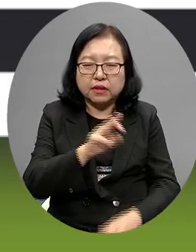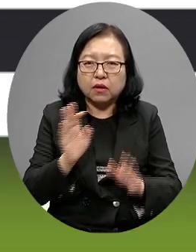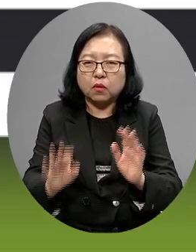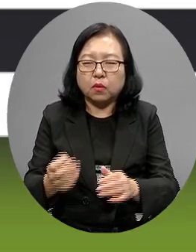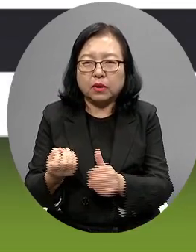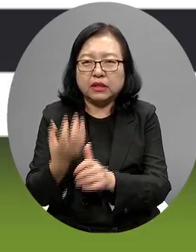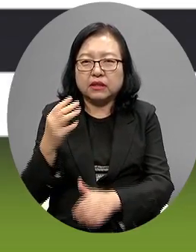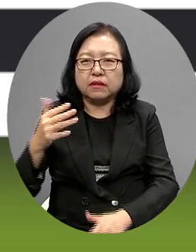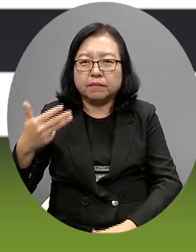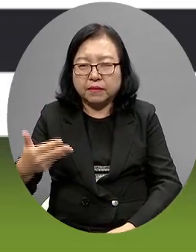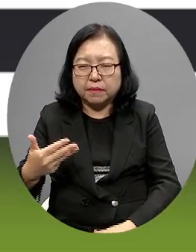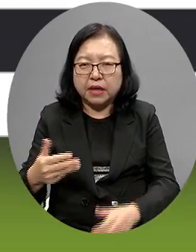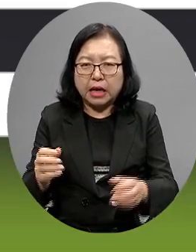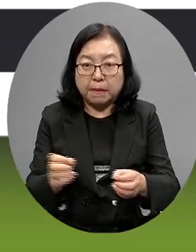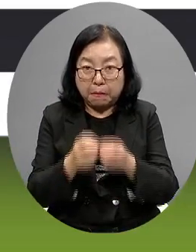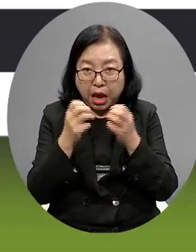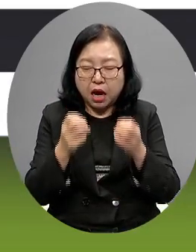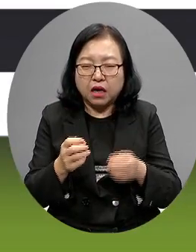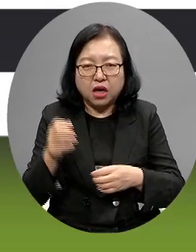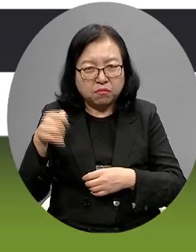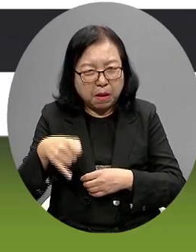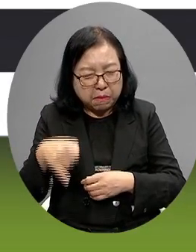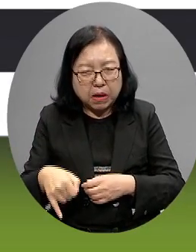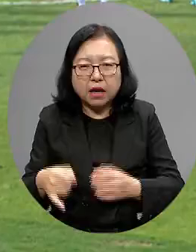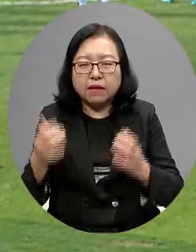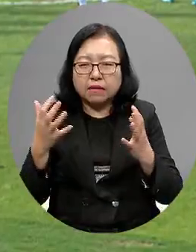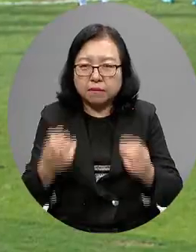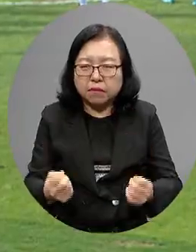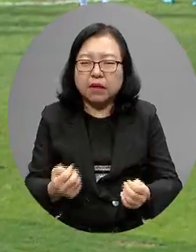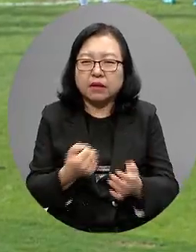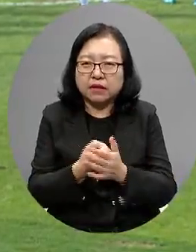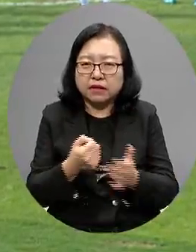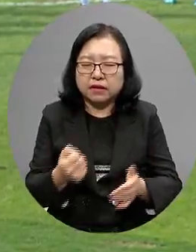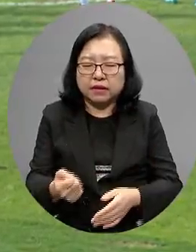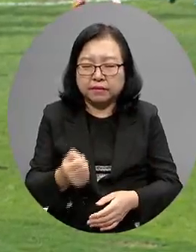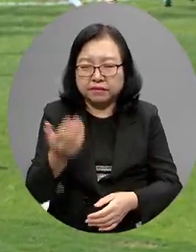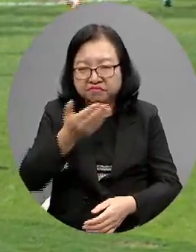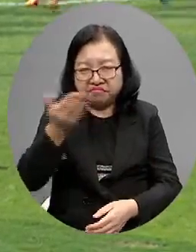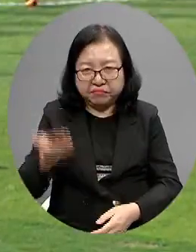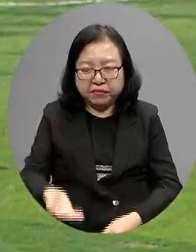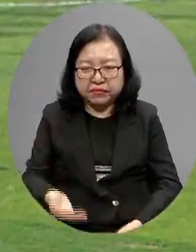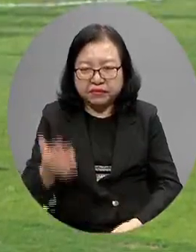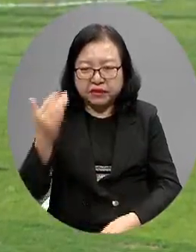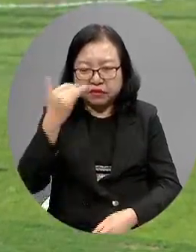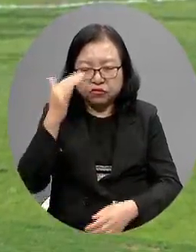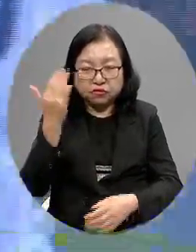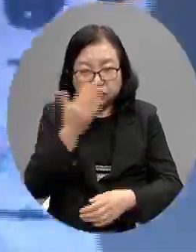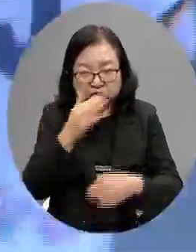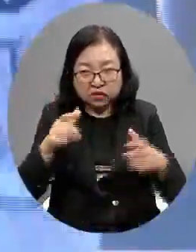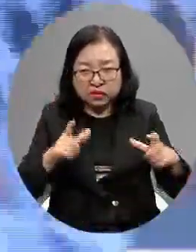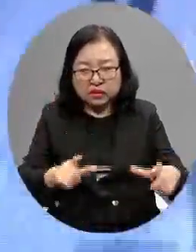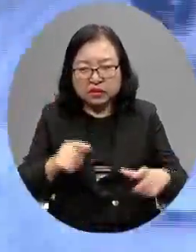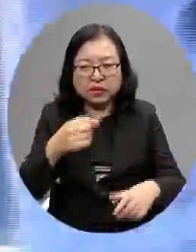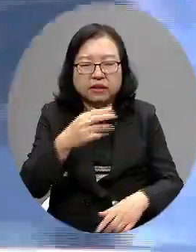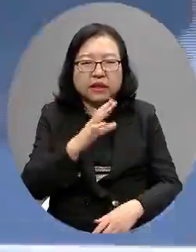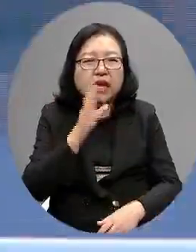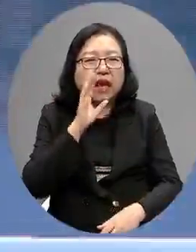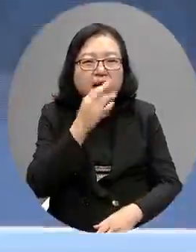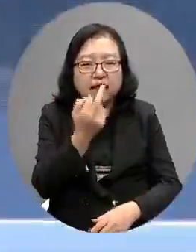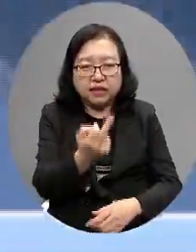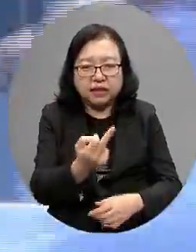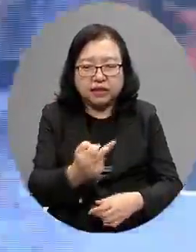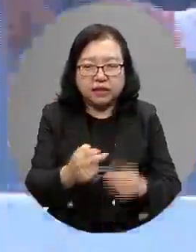진 경기도 많아 승점도 10점 이상 떨어졌습니다 충청권 더이었던 아산이 리그 2위를 차지해 승강